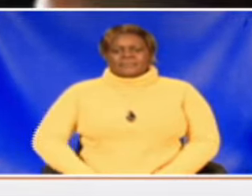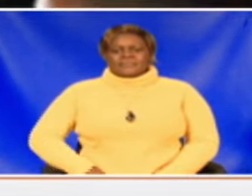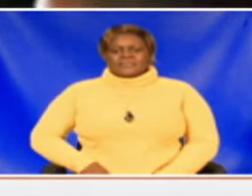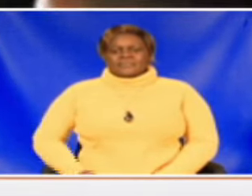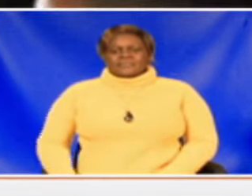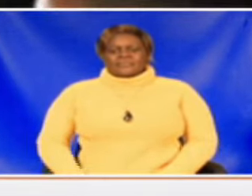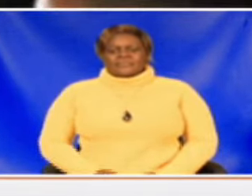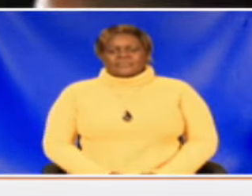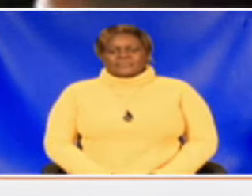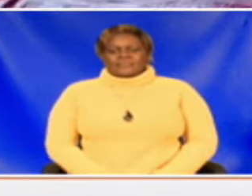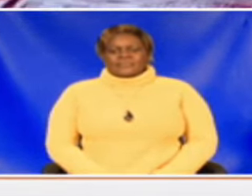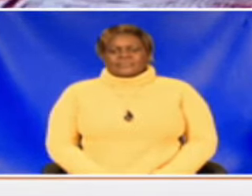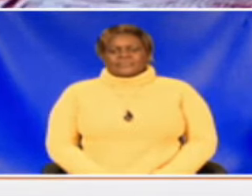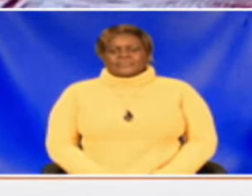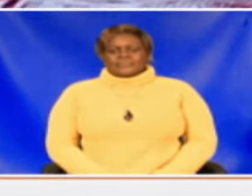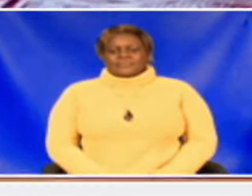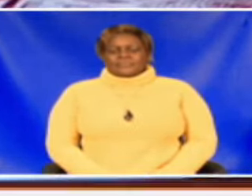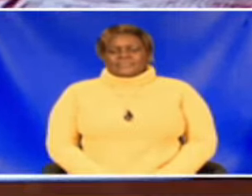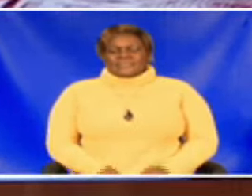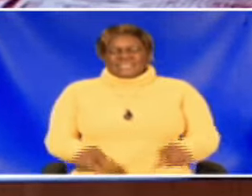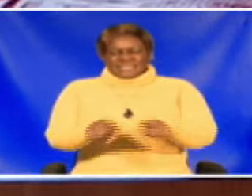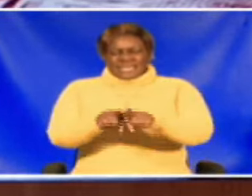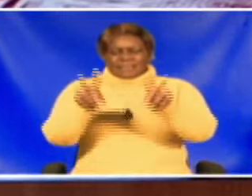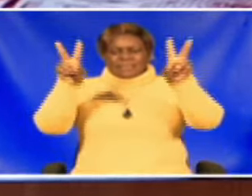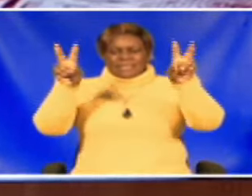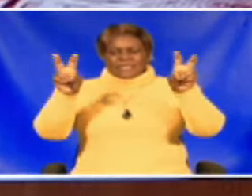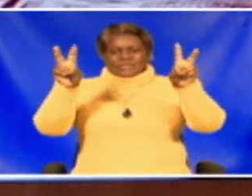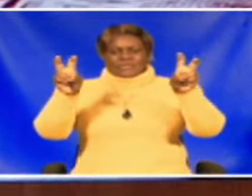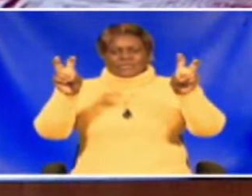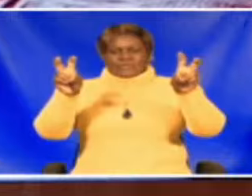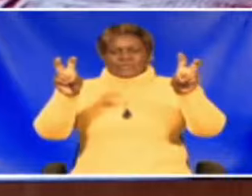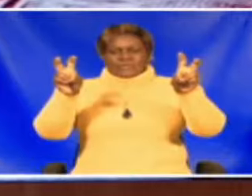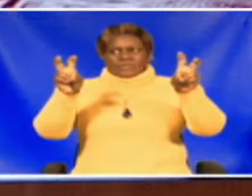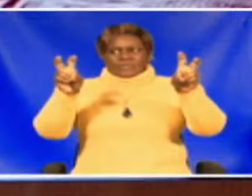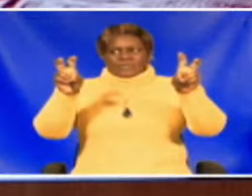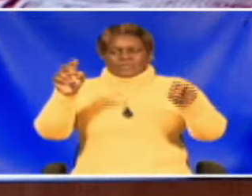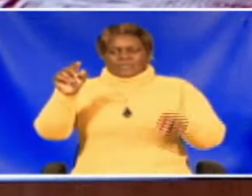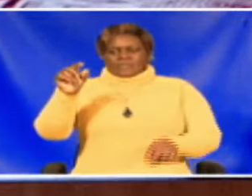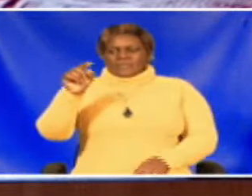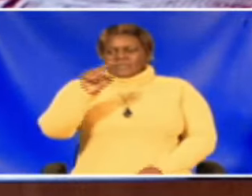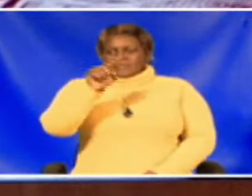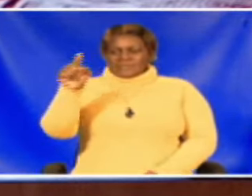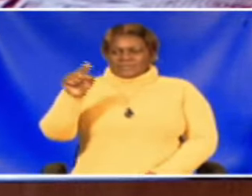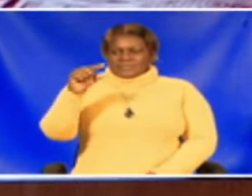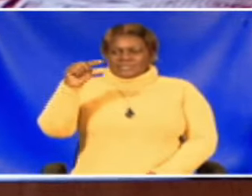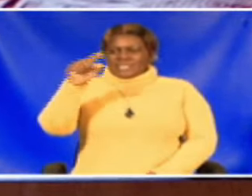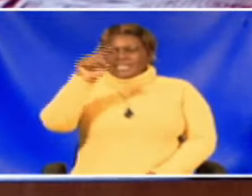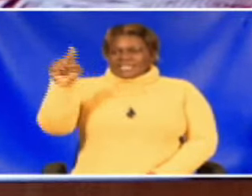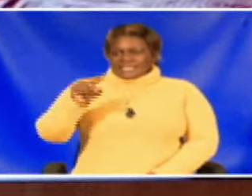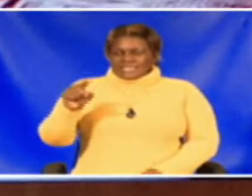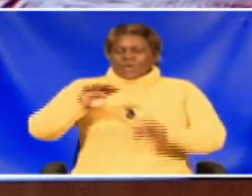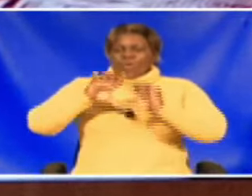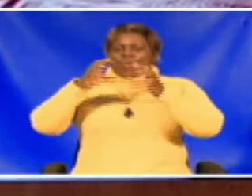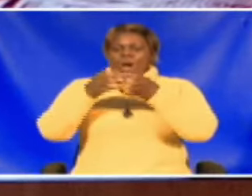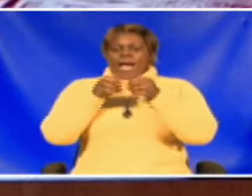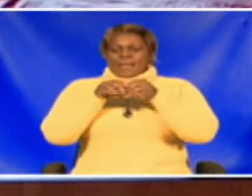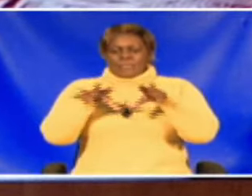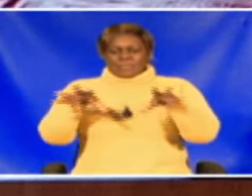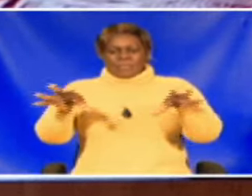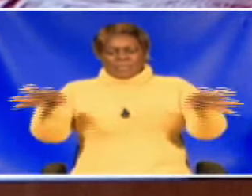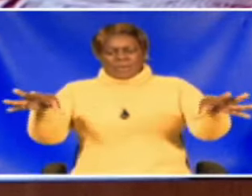KTN News. Bado katika swala hili, homa ya vijana wa Jenzii inazidi kusambaa kote duniani.